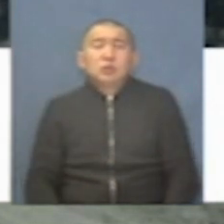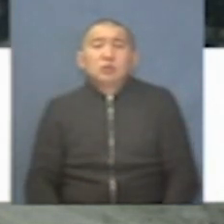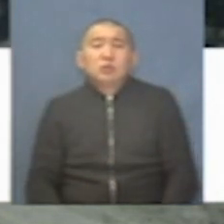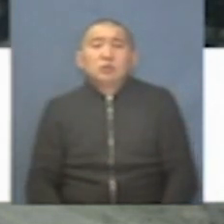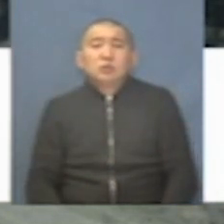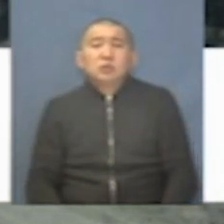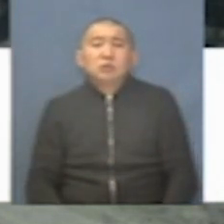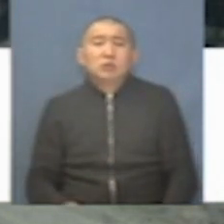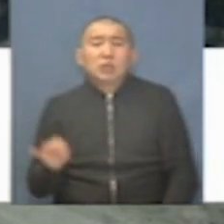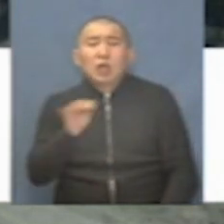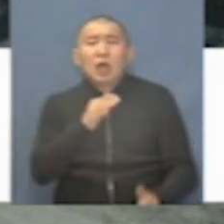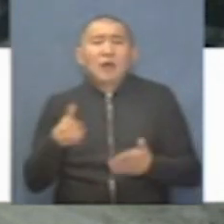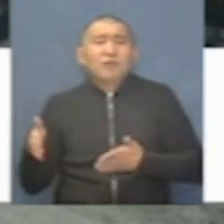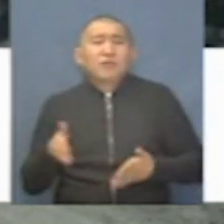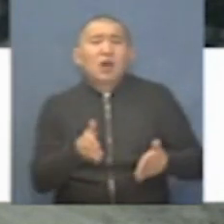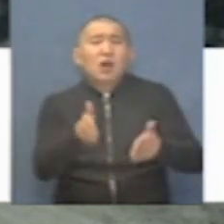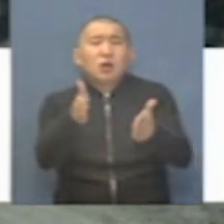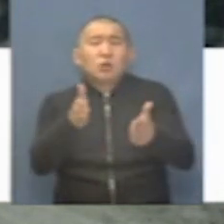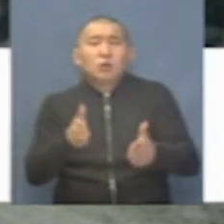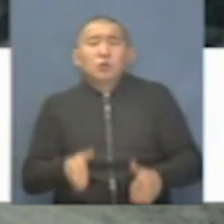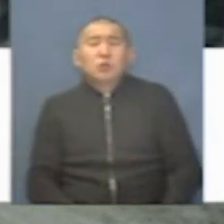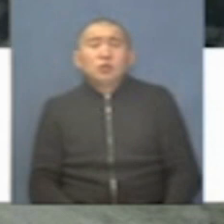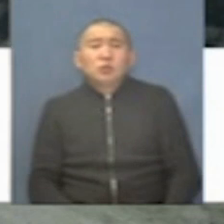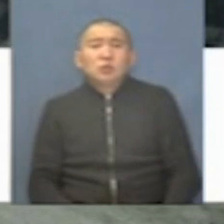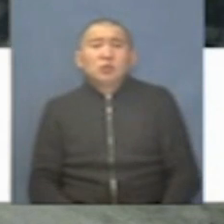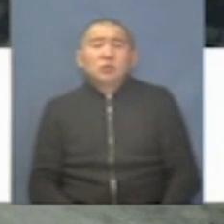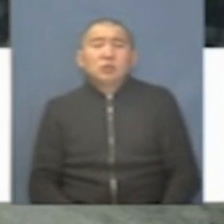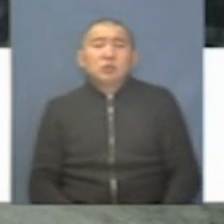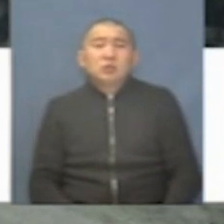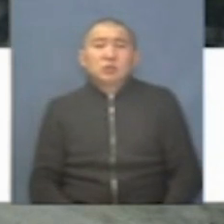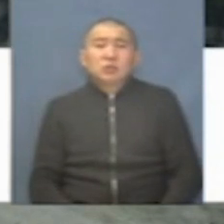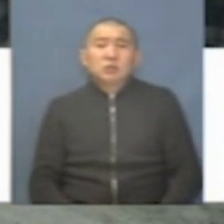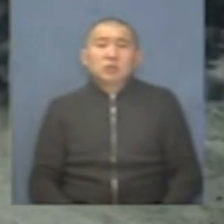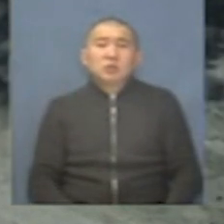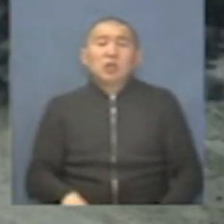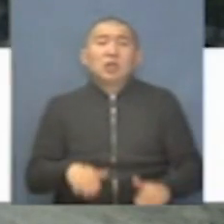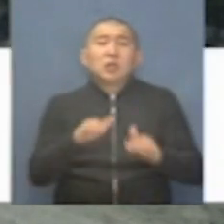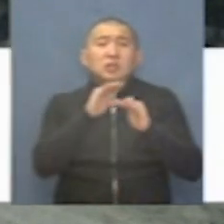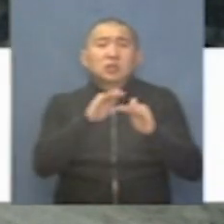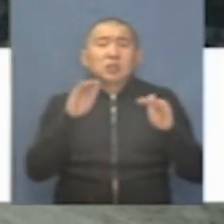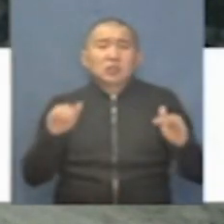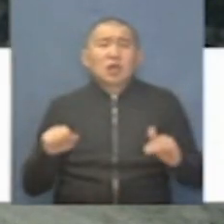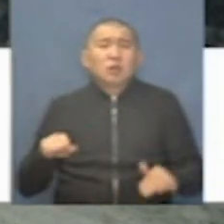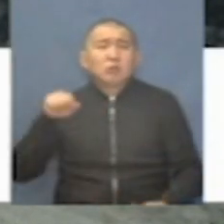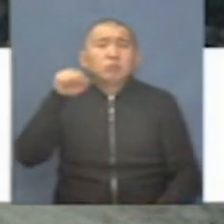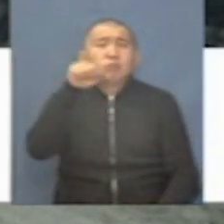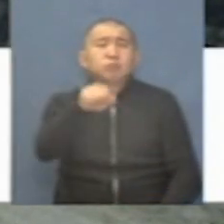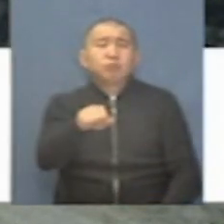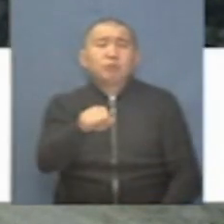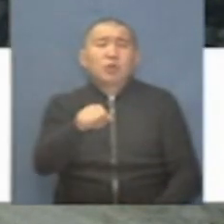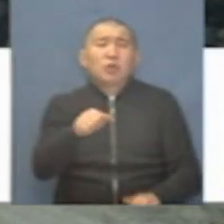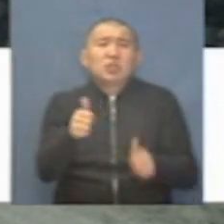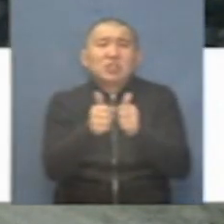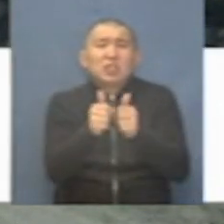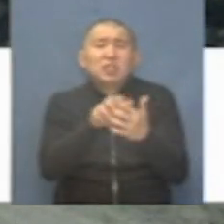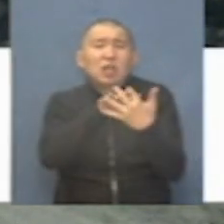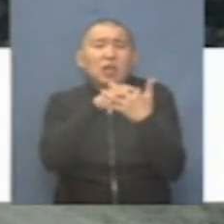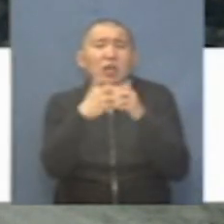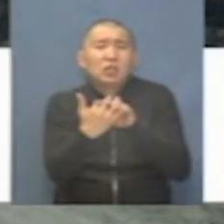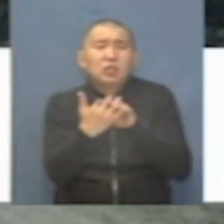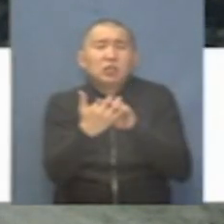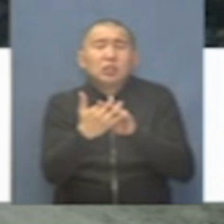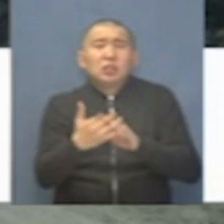мәселе мына қара жол. Бұл жолмен тұрғындар оқушыларды Шұбар қайын ауылына тасымалдап оқиды. Тіпті ауа райының